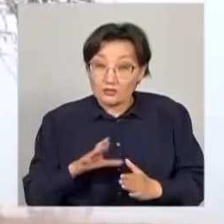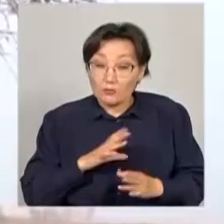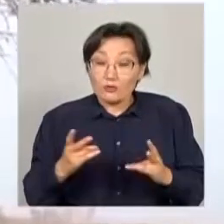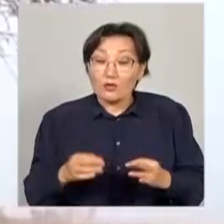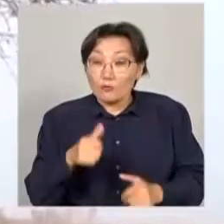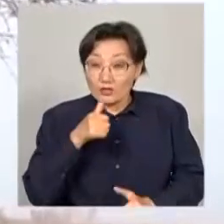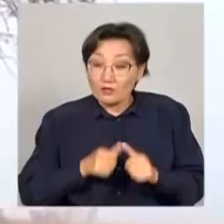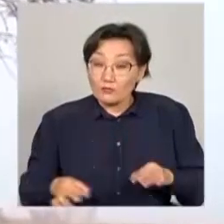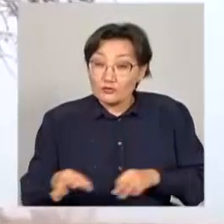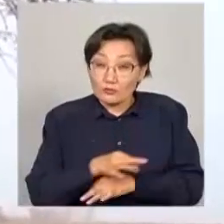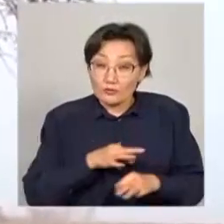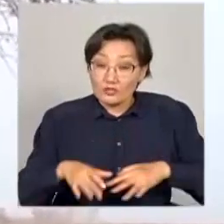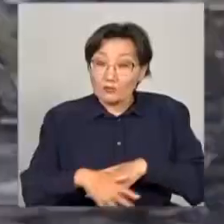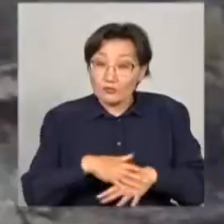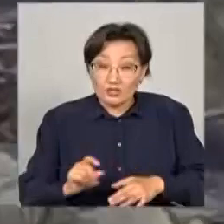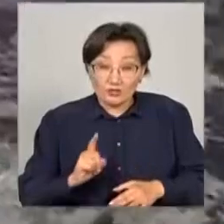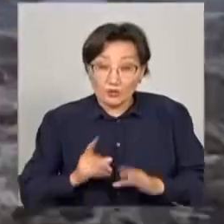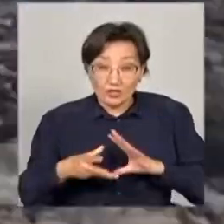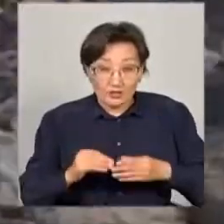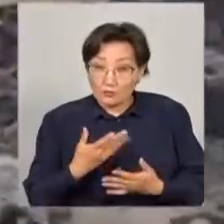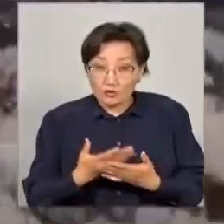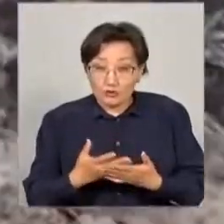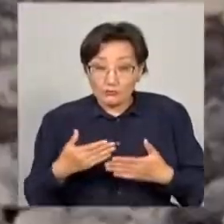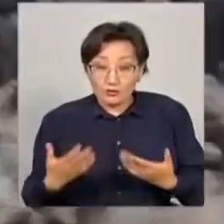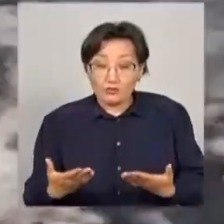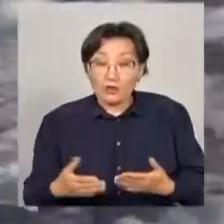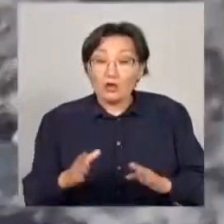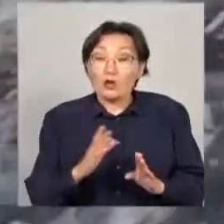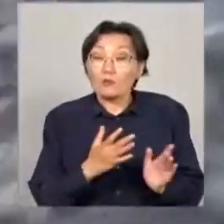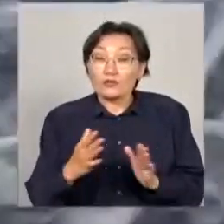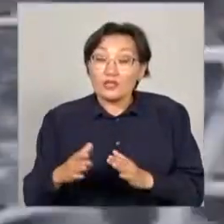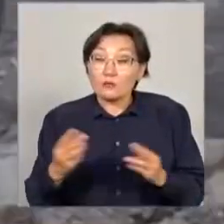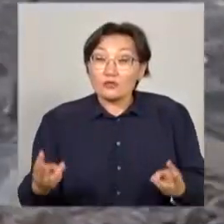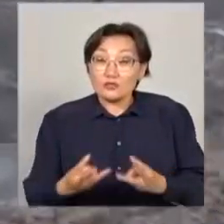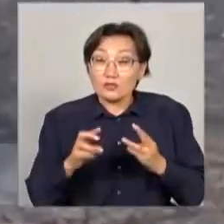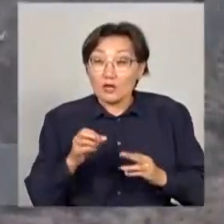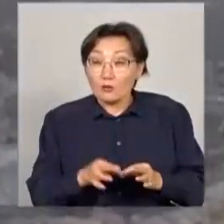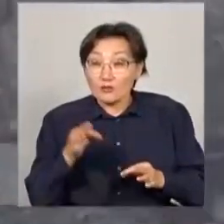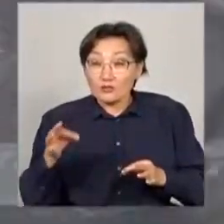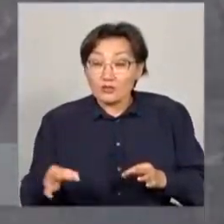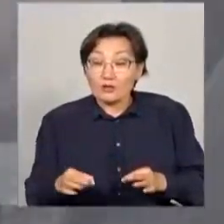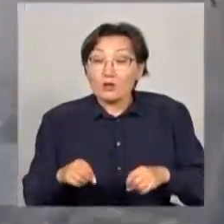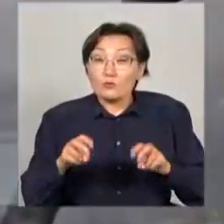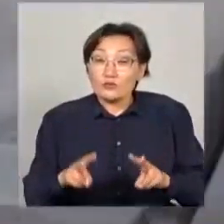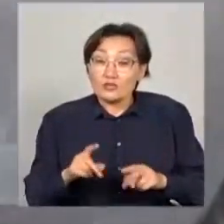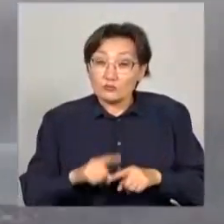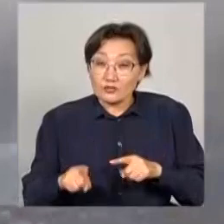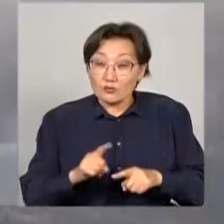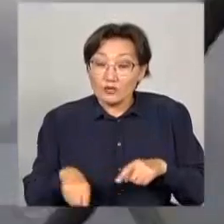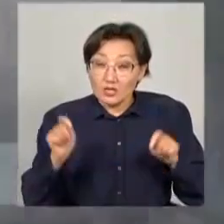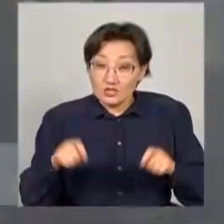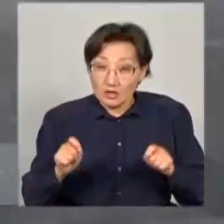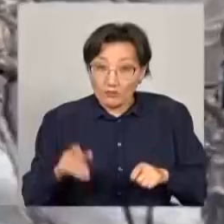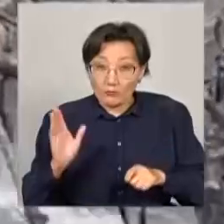Бірақ пилотты жоба көпшілік күткендей нәтиже бермеген екен. Ал орман өртеніп жатқан Абай облысында синоптиктер жуырда жаңбыр жауады